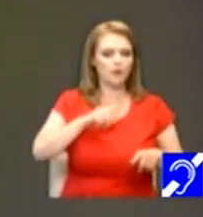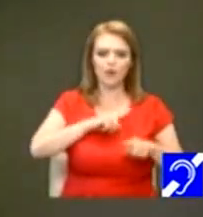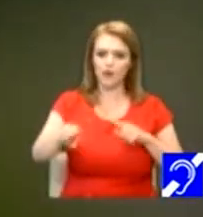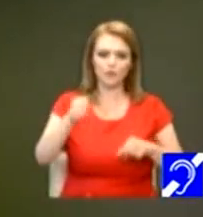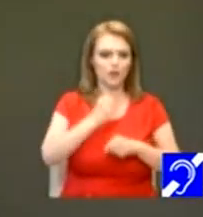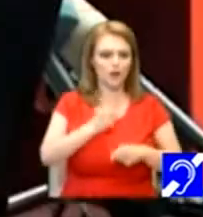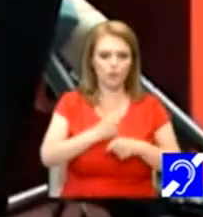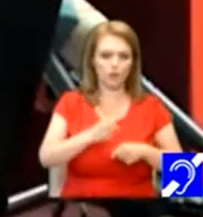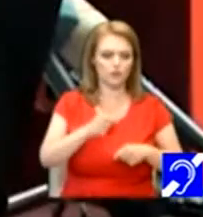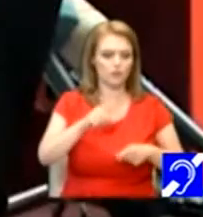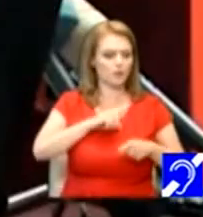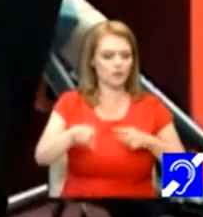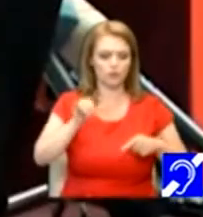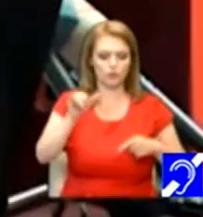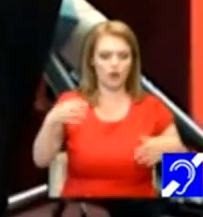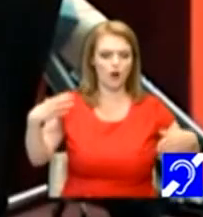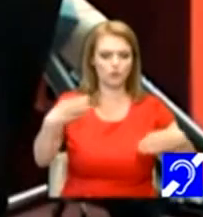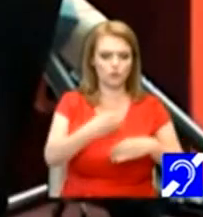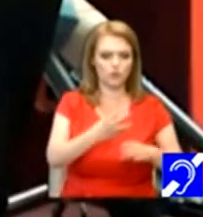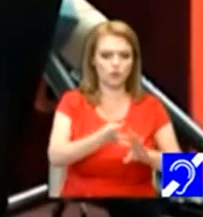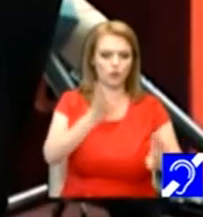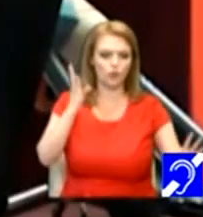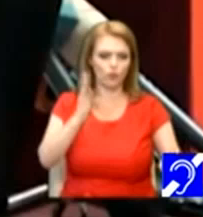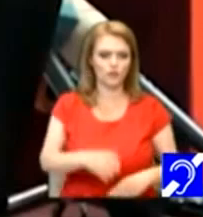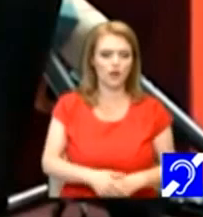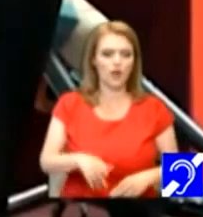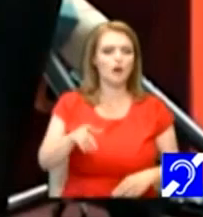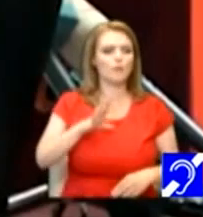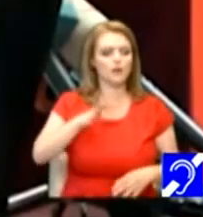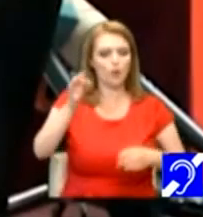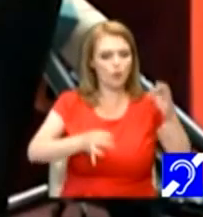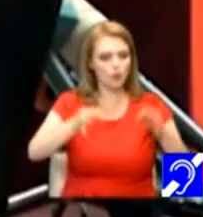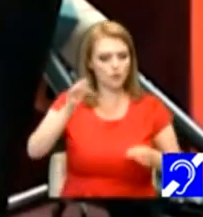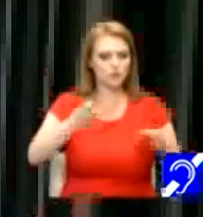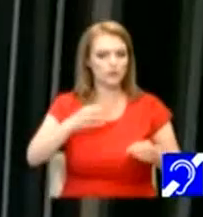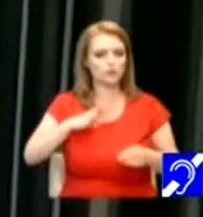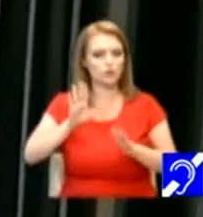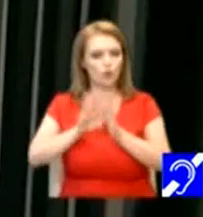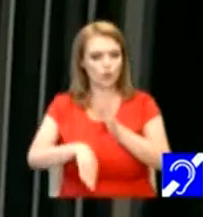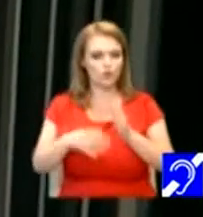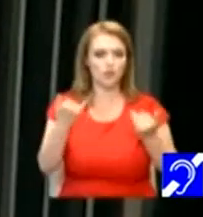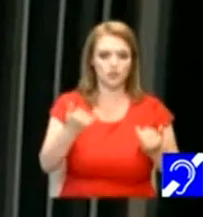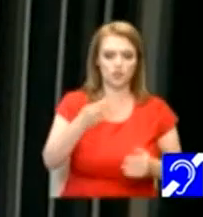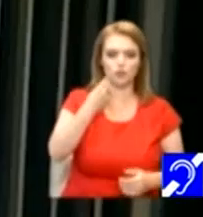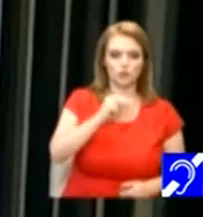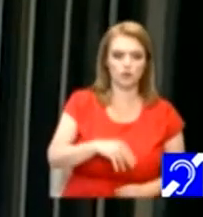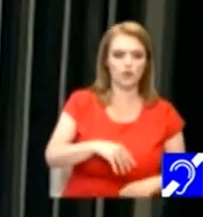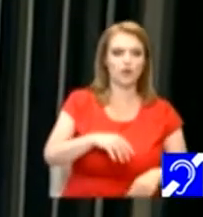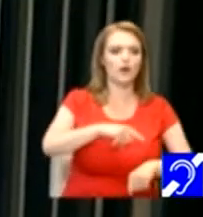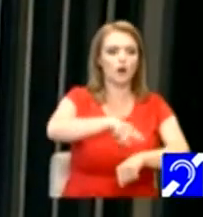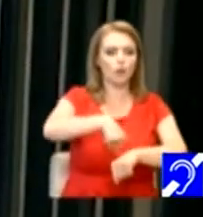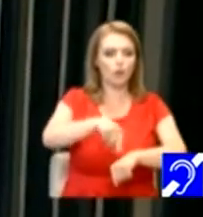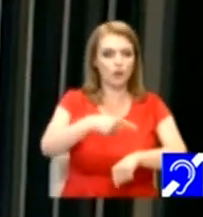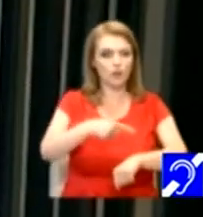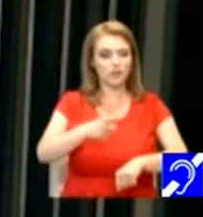micșorarea timpului de așteptare în comparație cu scrutinul prezidențial din noiembrie 2020. Orele de așteptare sunt jur